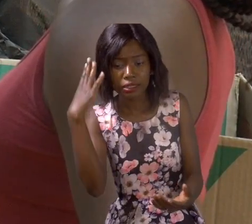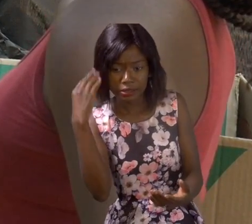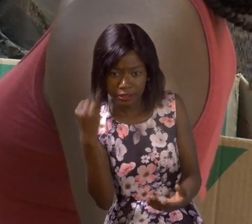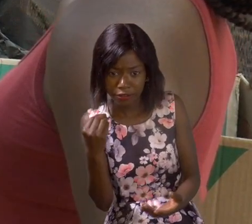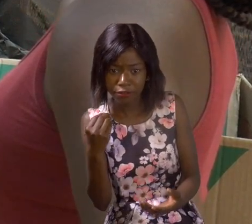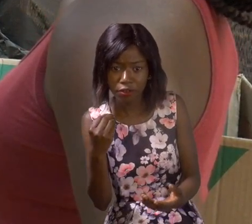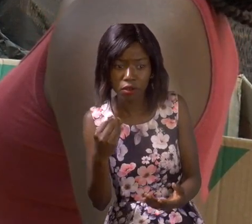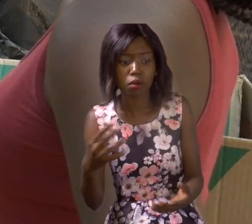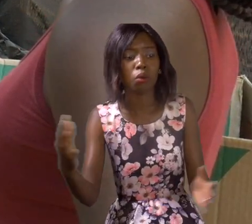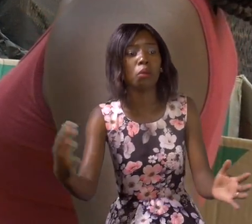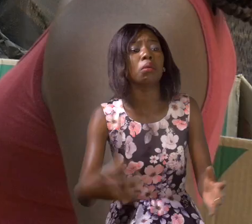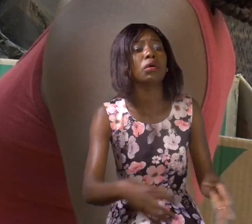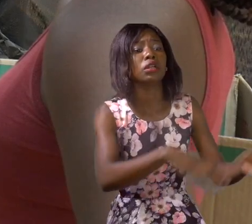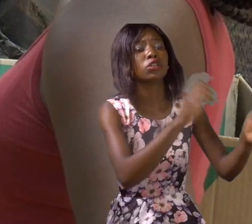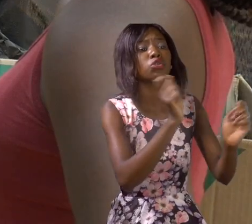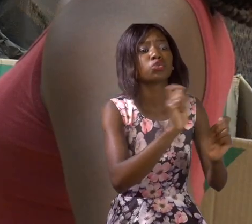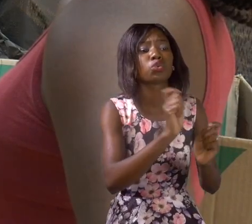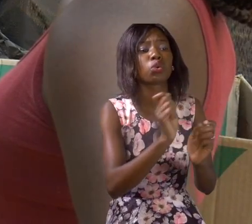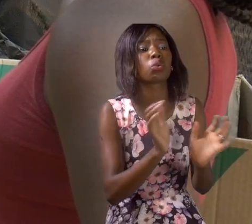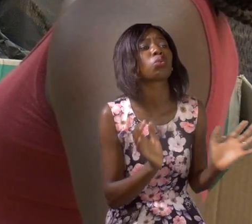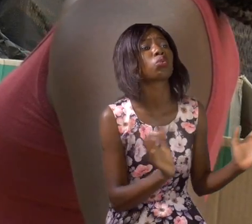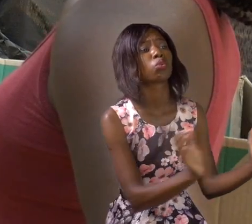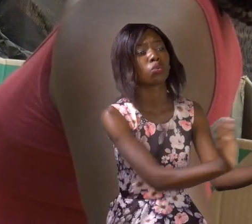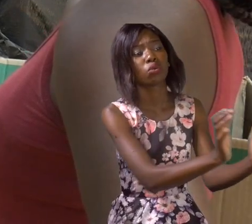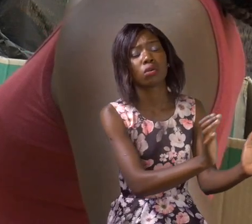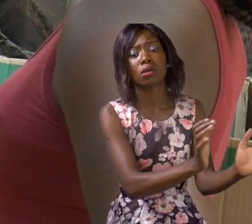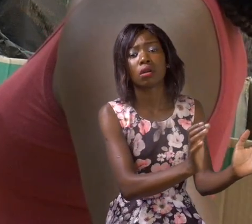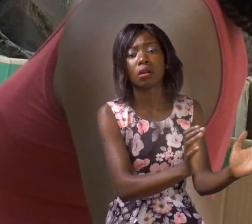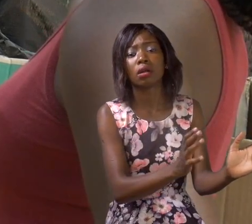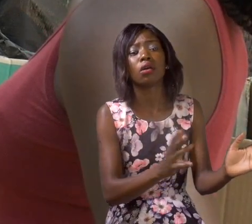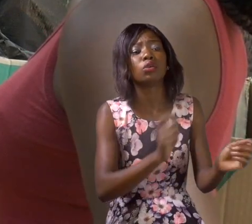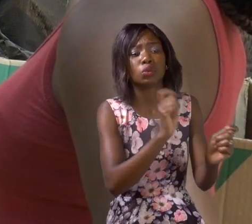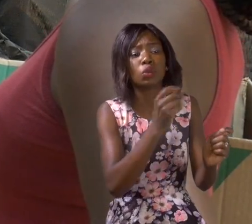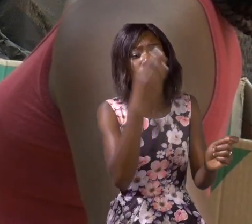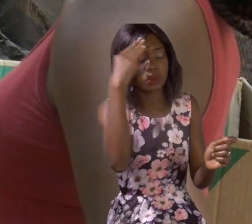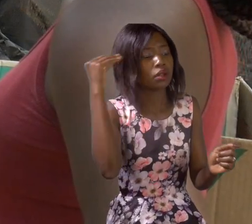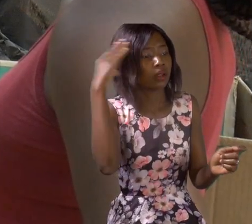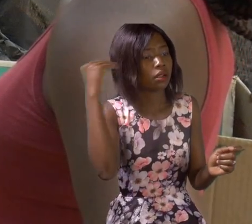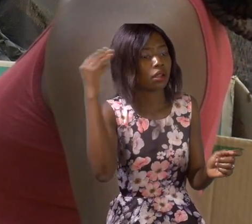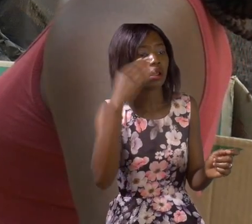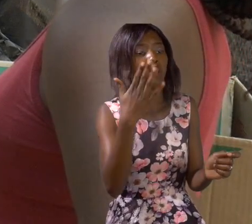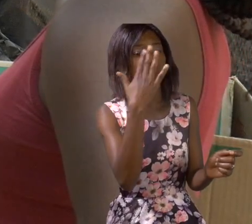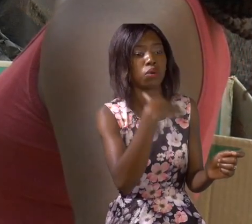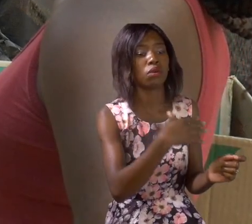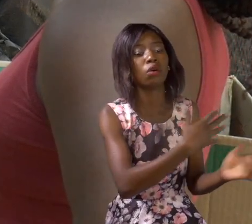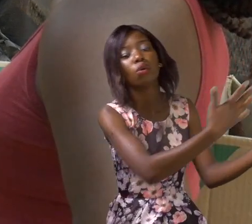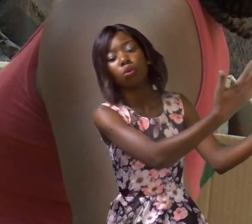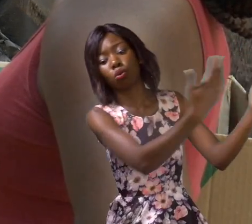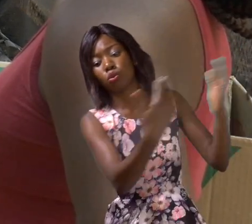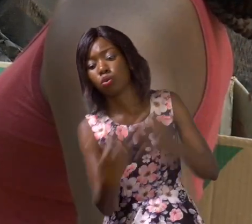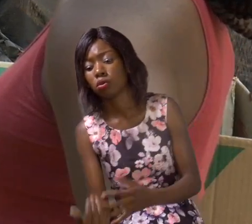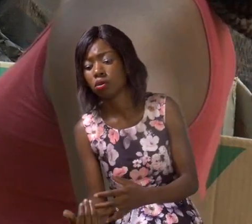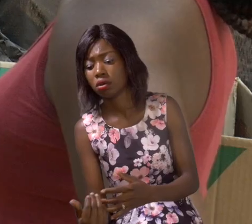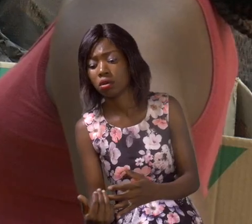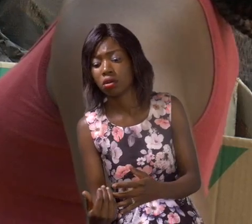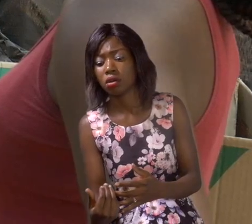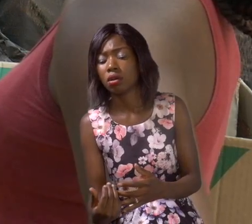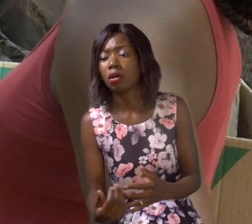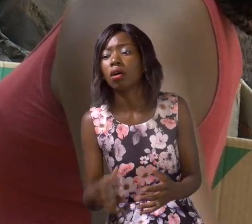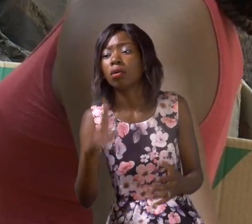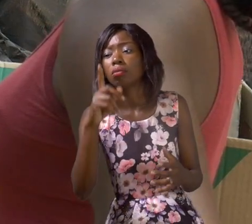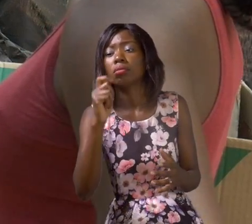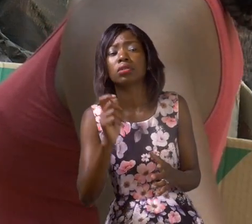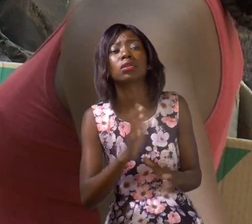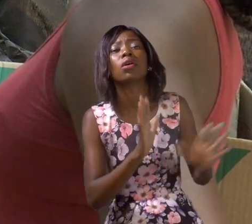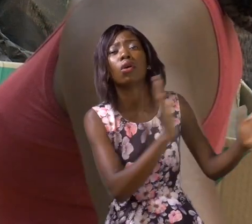kuchikoro chavo. Chikoro chavo chega papa yavo ndodzidza achitodzidza achidzidza kwaanopedza kuti vadzidza vanodzoswa mucommunity. Apa